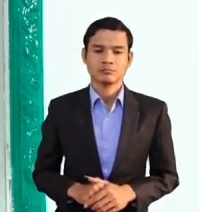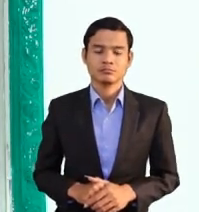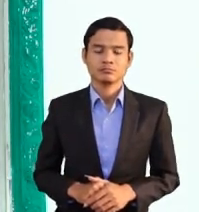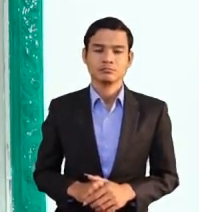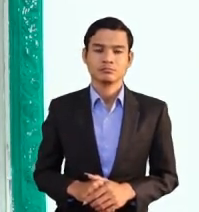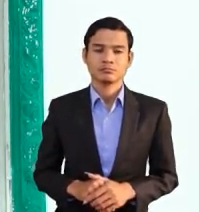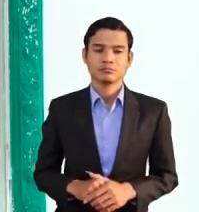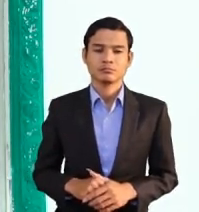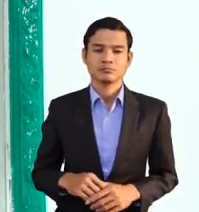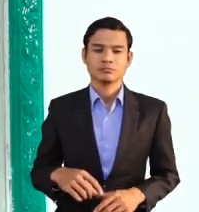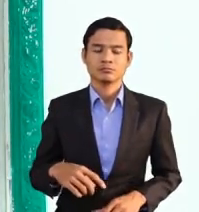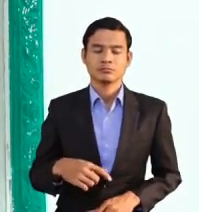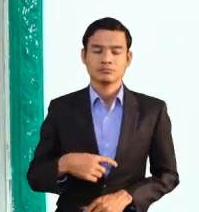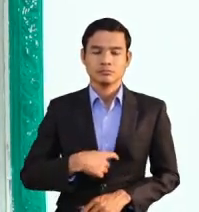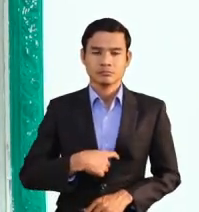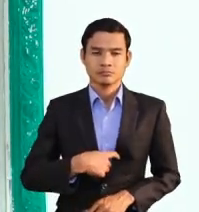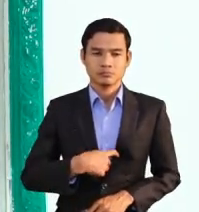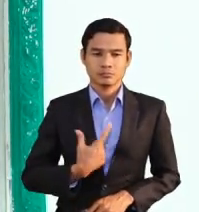đai